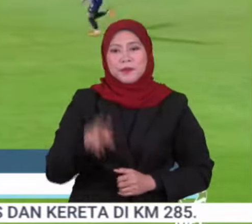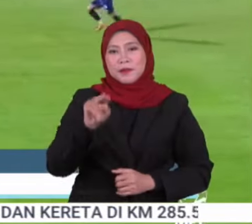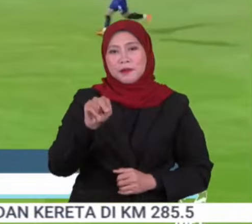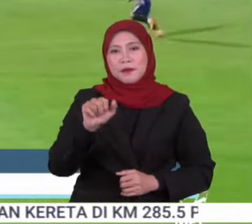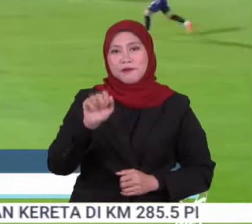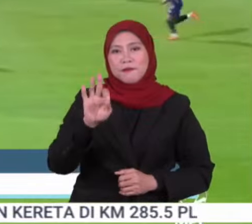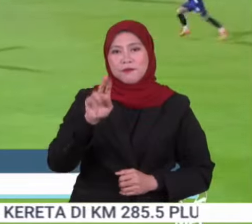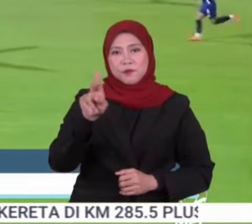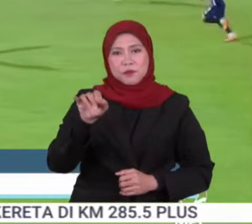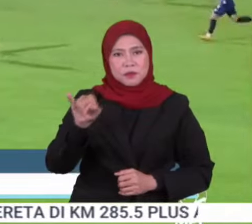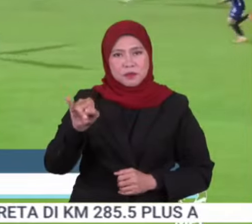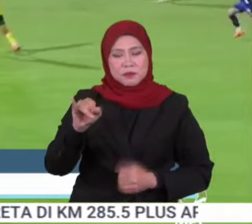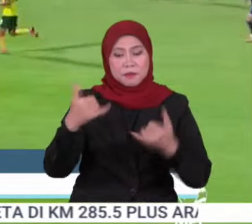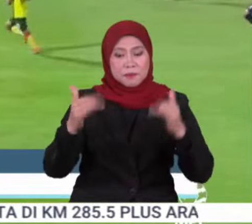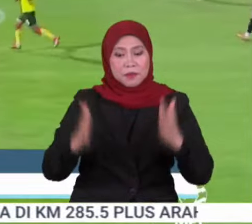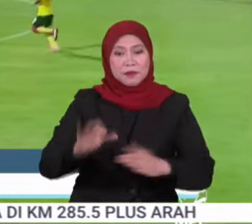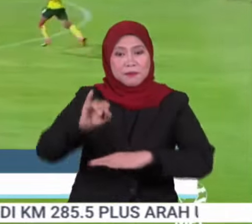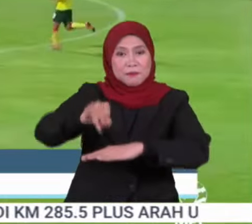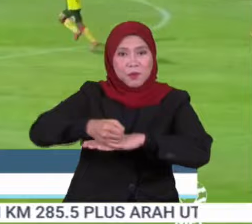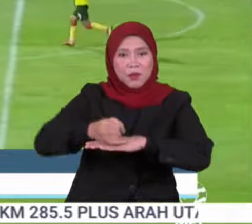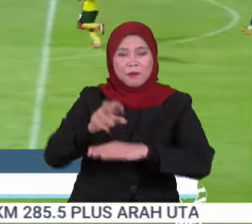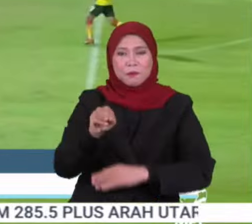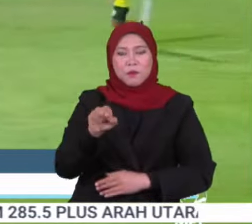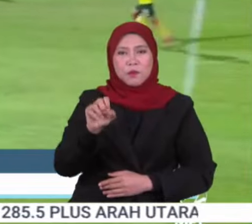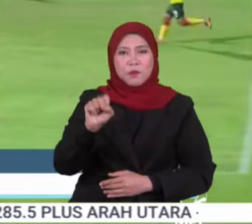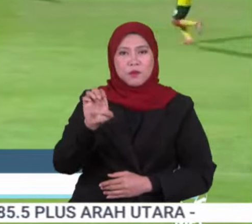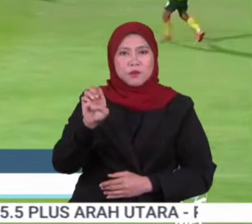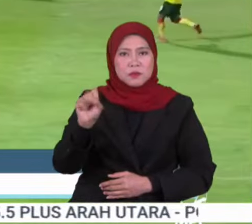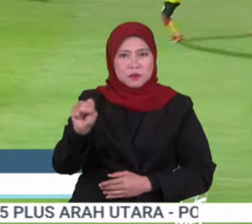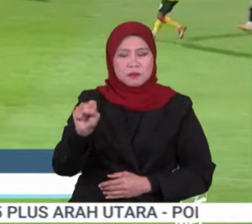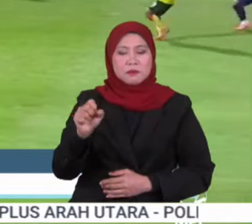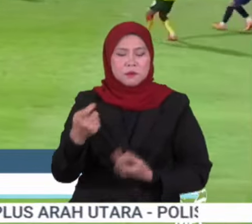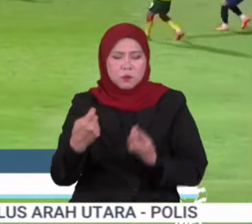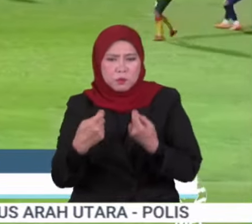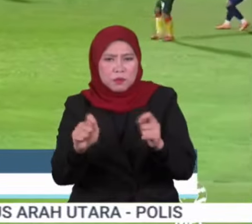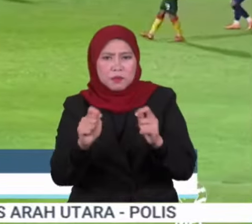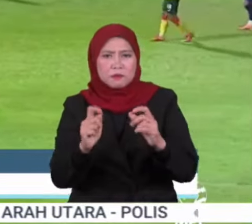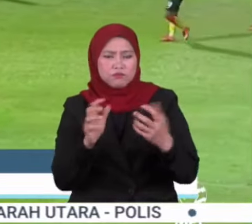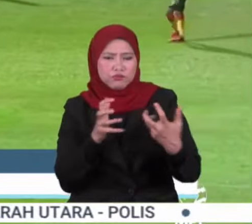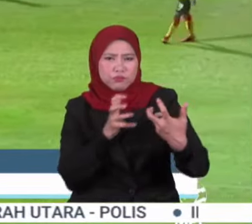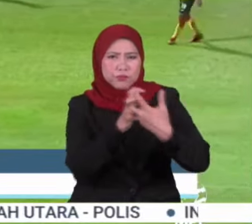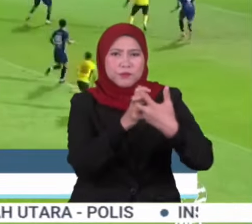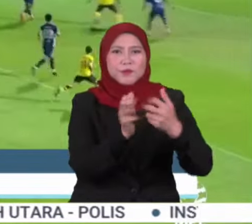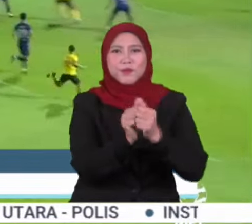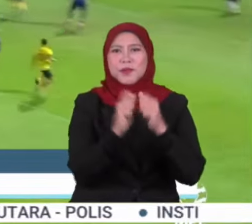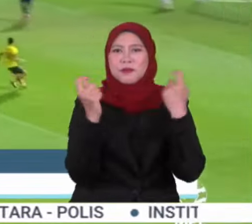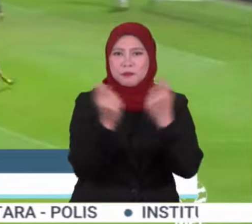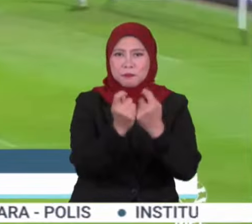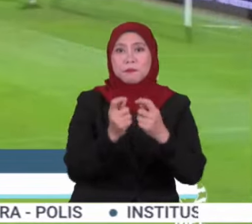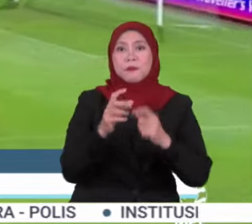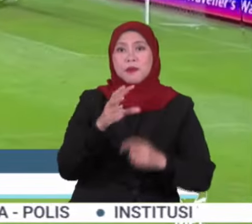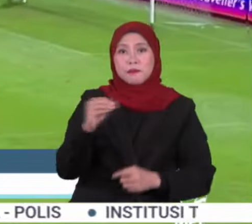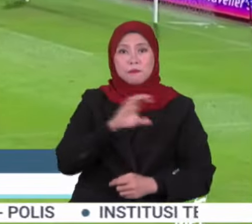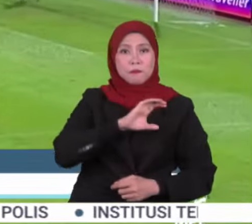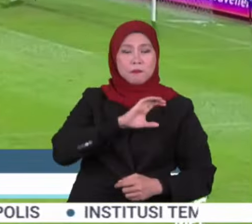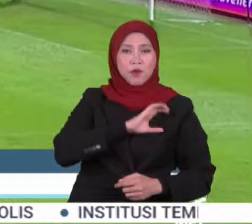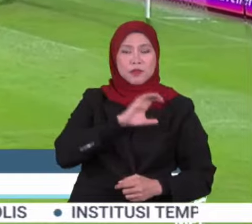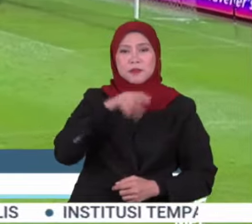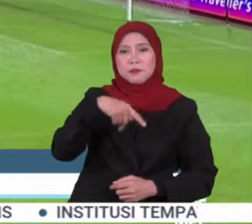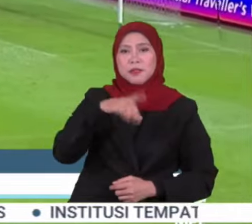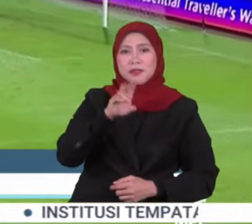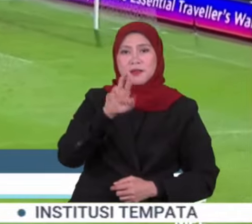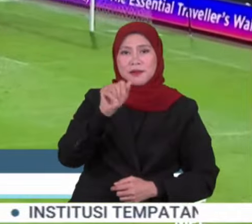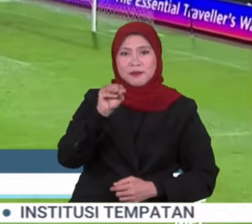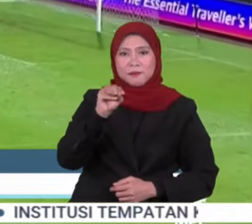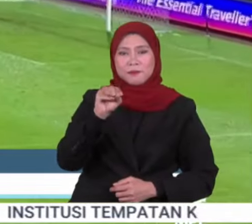Nafuzi turut mengakui pemain import baharu Moses Atede dan Ifadai Olusegun masih cuba menyesuaikan diri dengan pasukan. Bagi PDRM, penolong ketua